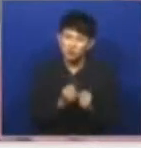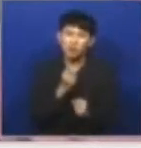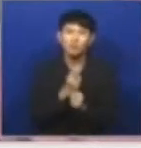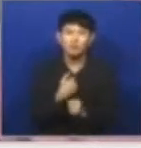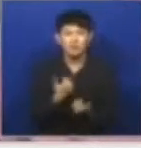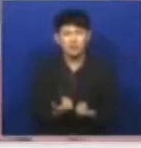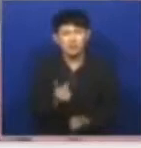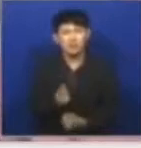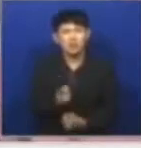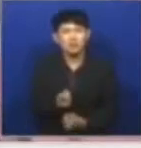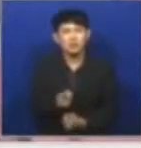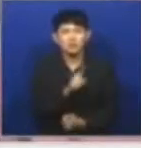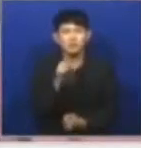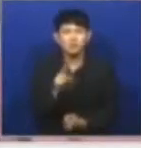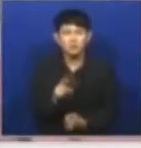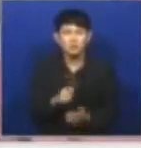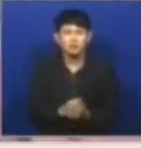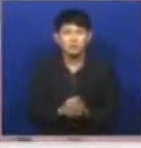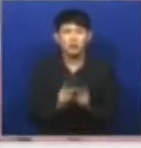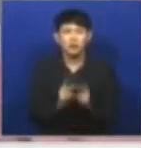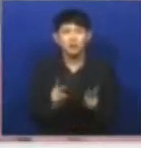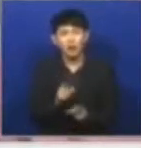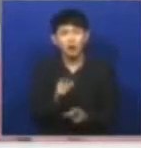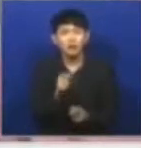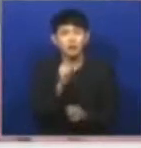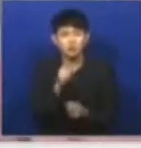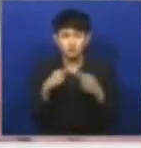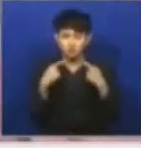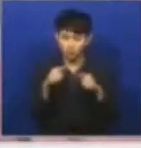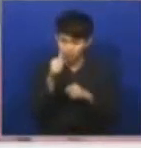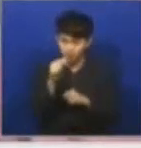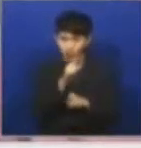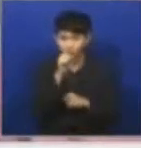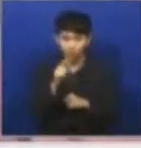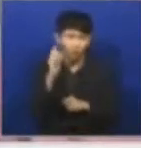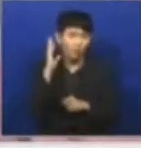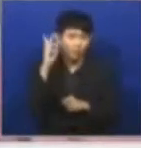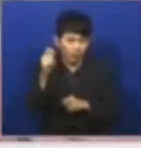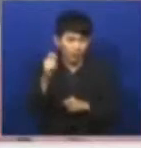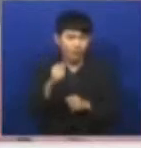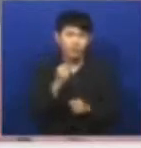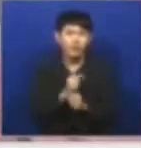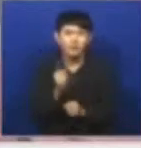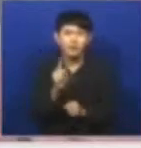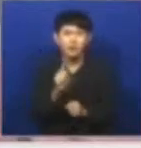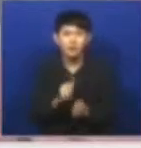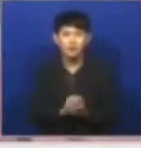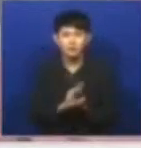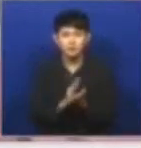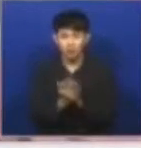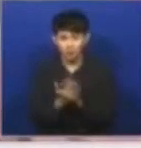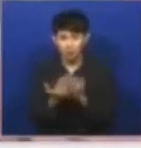ที่เดิมกรรมการท่านไหนทำในที่นี้ตอบผมไม่ชัดว่าเมื่อไรแล้วทำอะไรที่ไหนที่ปฏิรูป